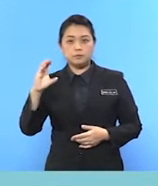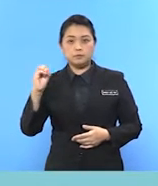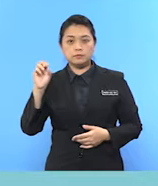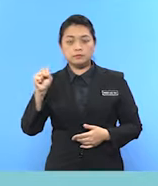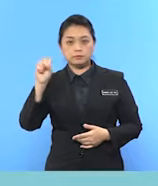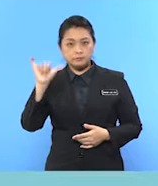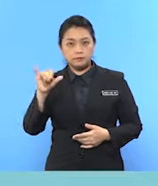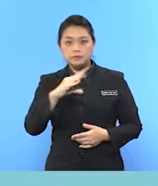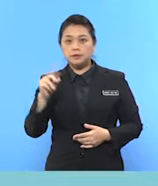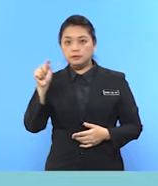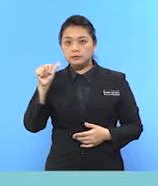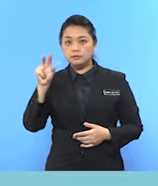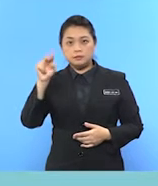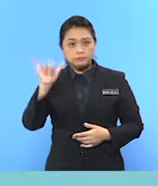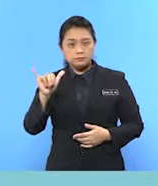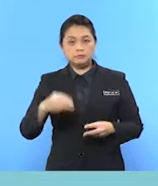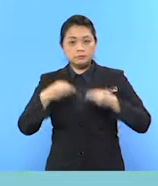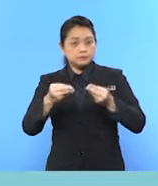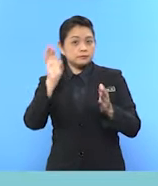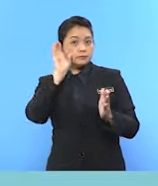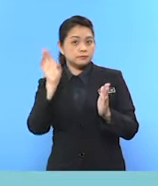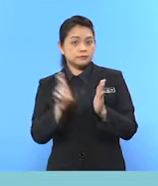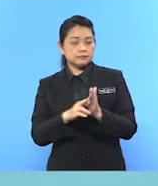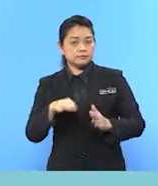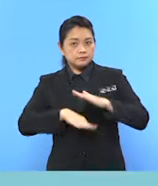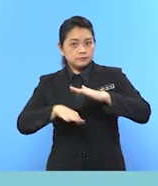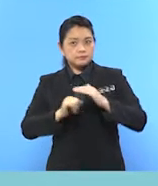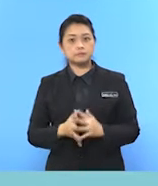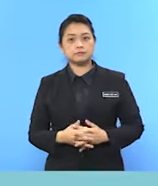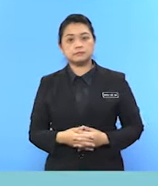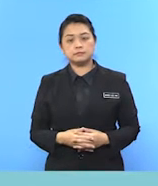cos Y dan tangent Y bagi gambar rajah di bawah.